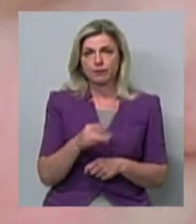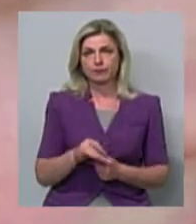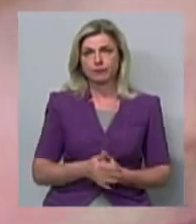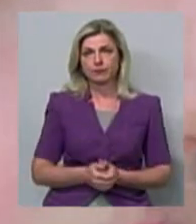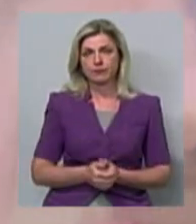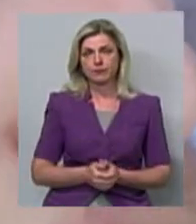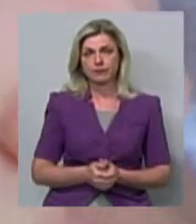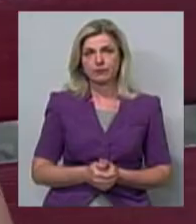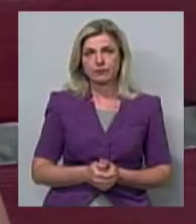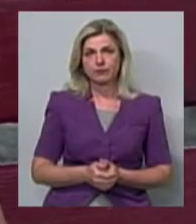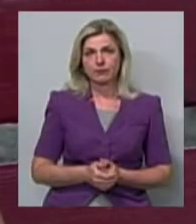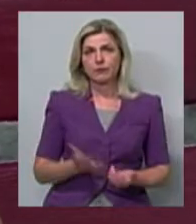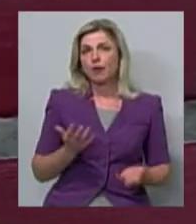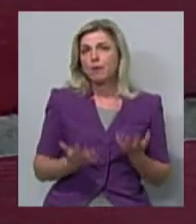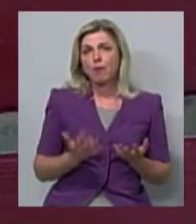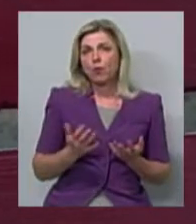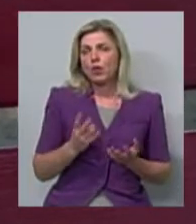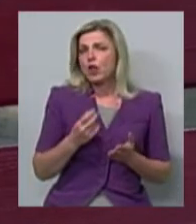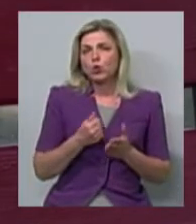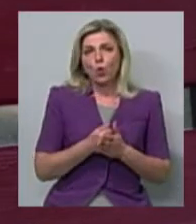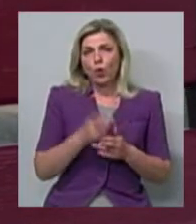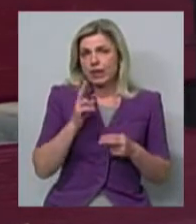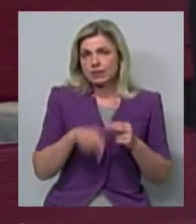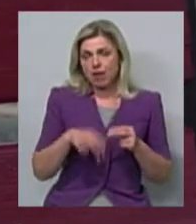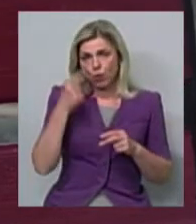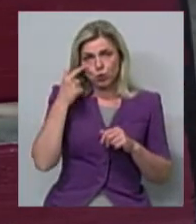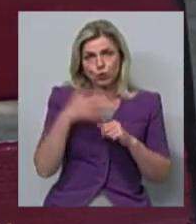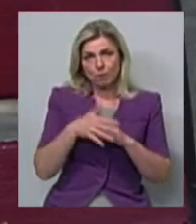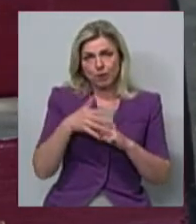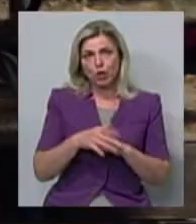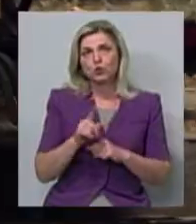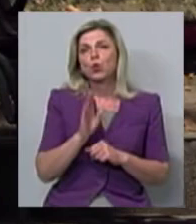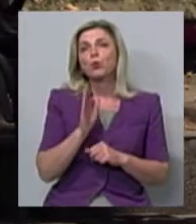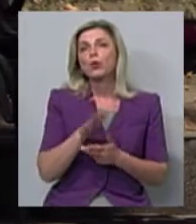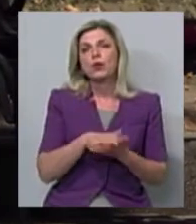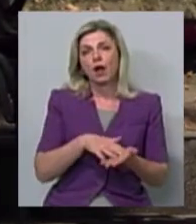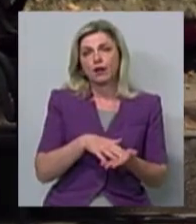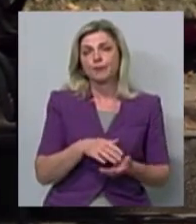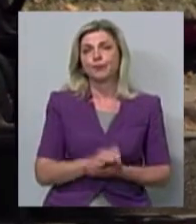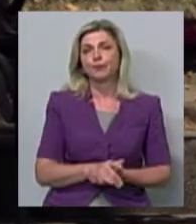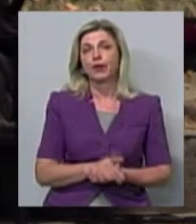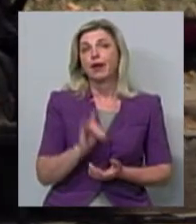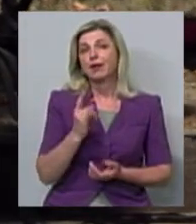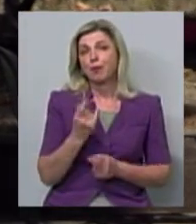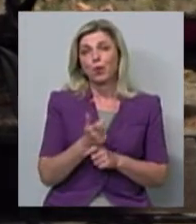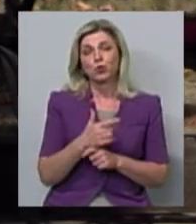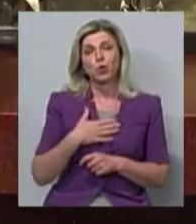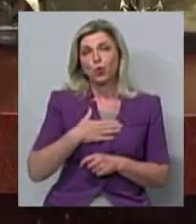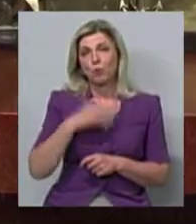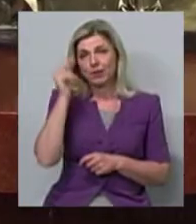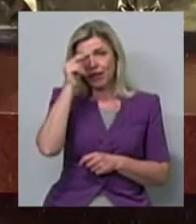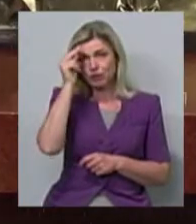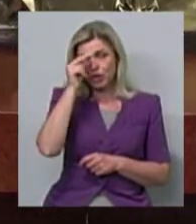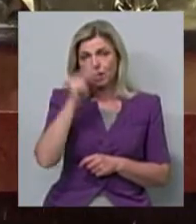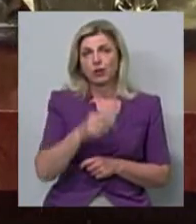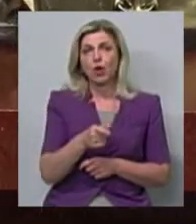Він, мабуть, ще не до кінця розуміє, що в нього буде далі. Він дуже любить навчатися.